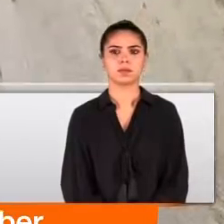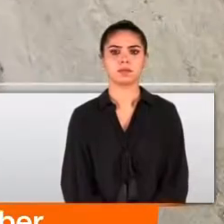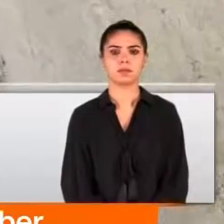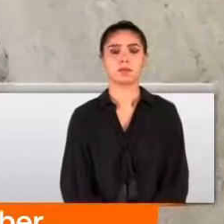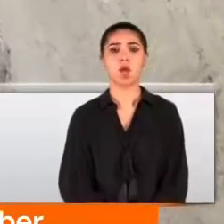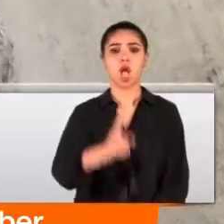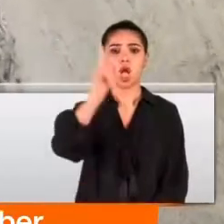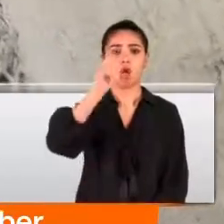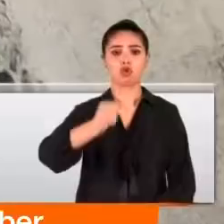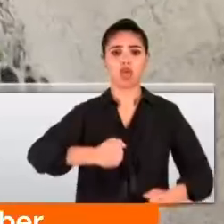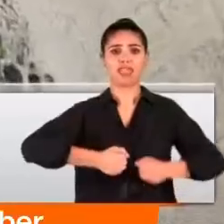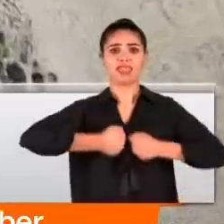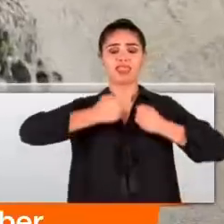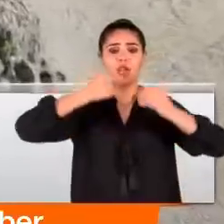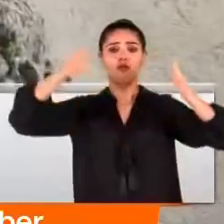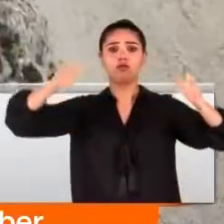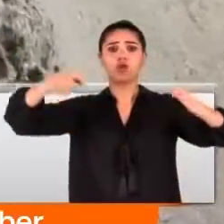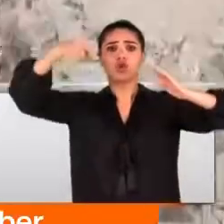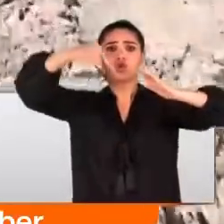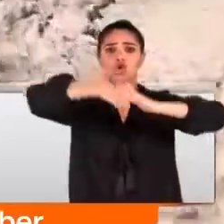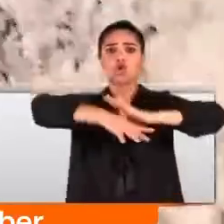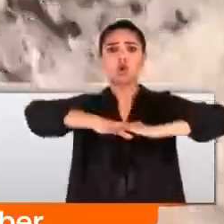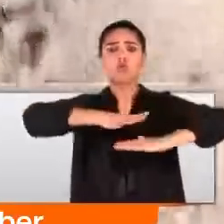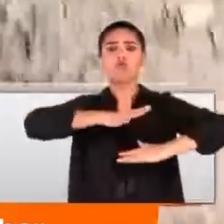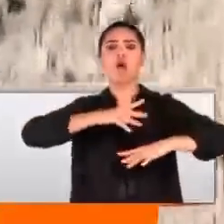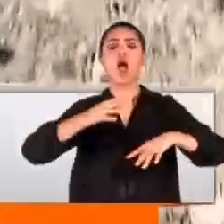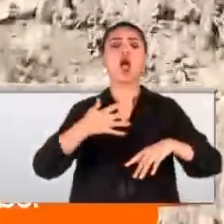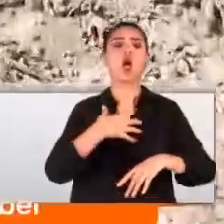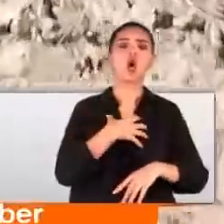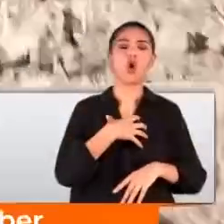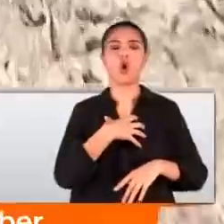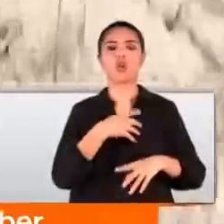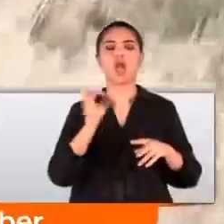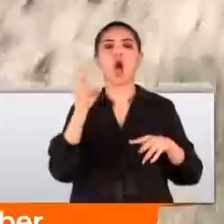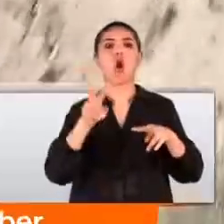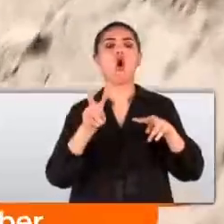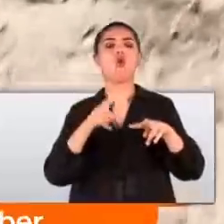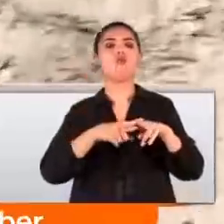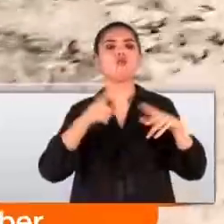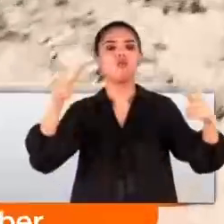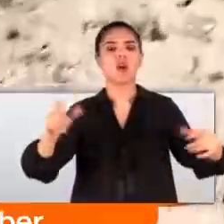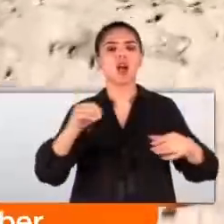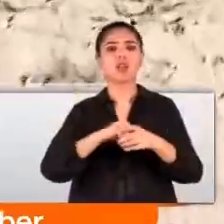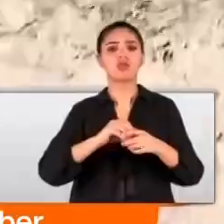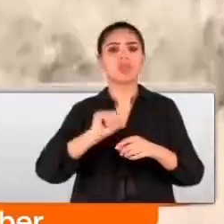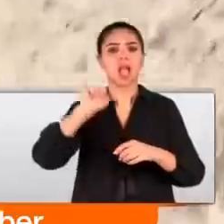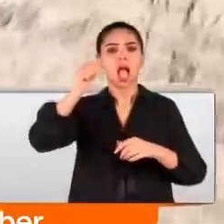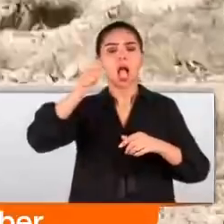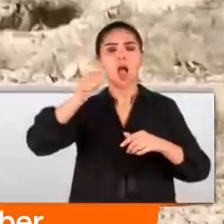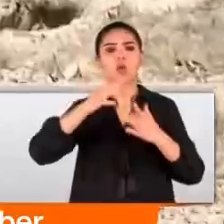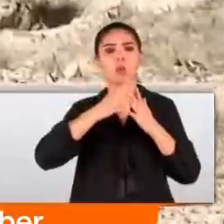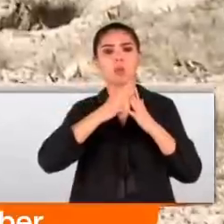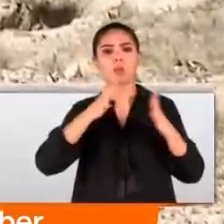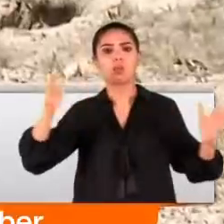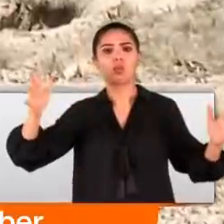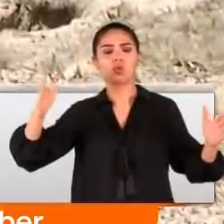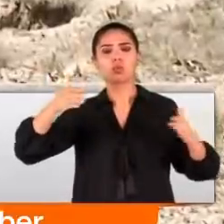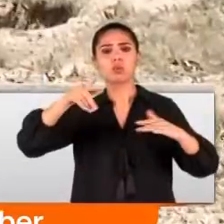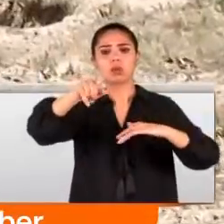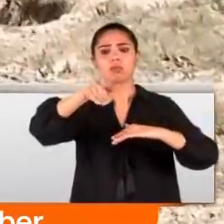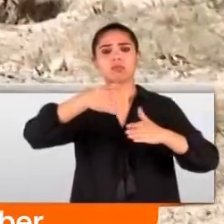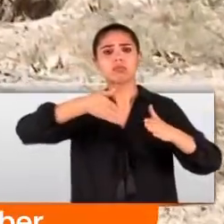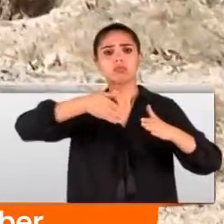Önce dev obruklar oluştu. Konya Ovası'nda bu kez de günden güne büyüyen yarıklar meydana gelmeye başladı. 40 gün önce